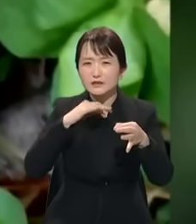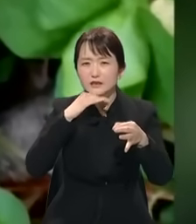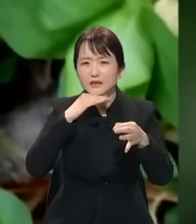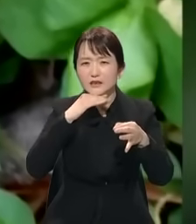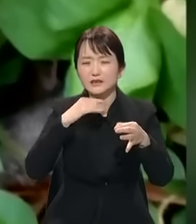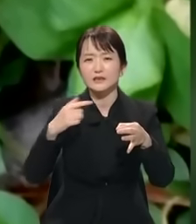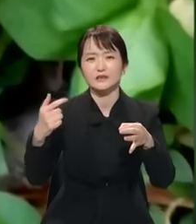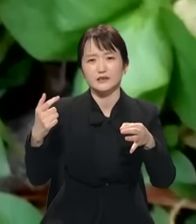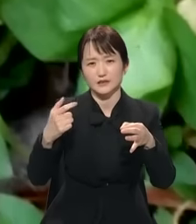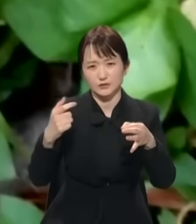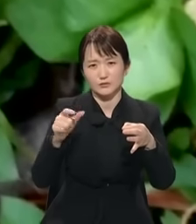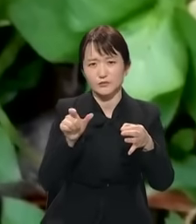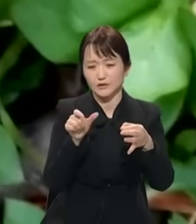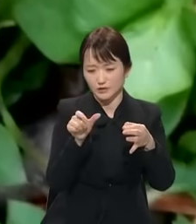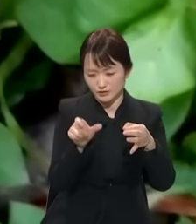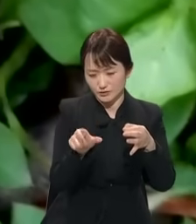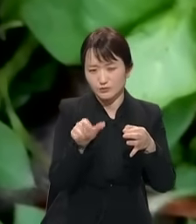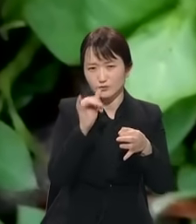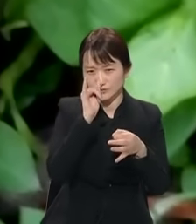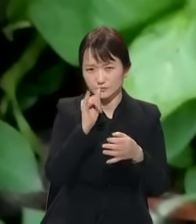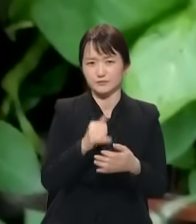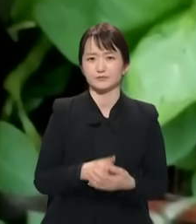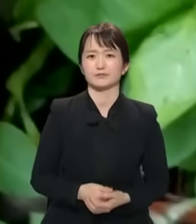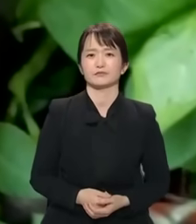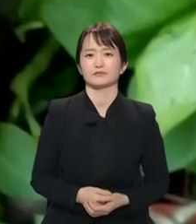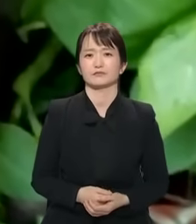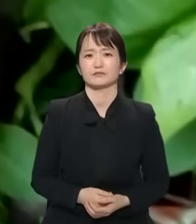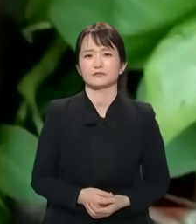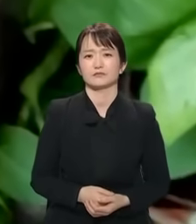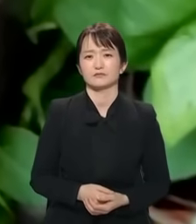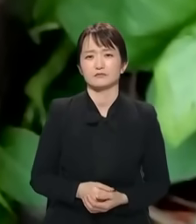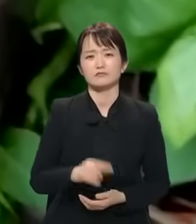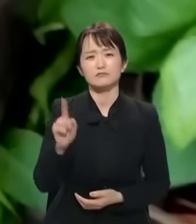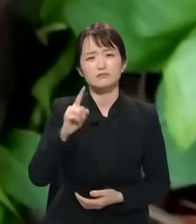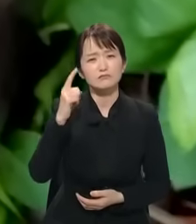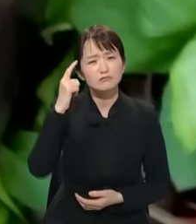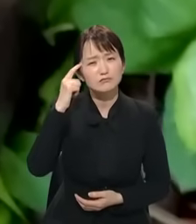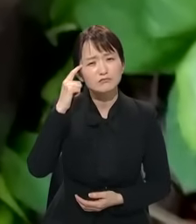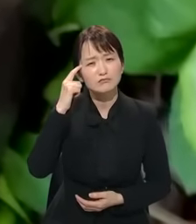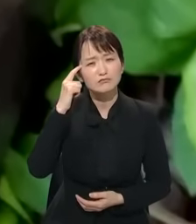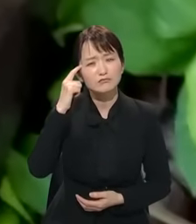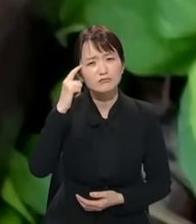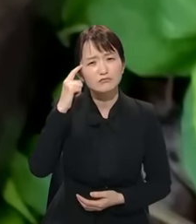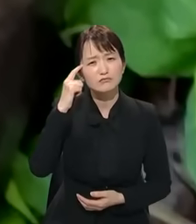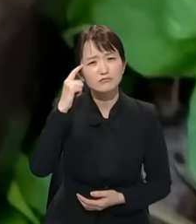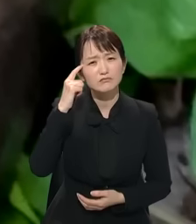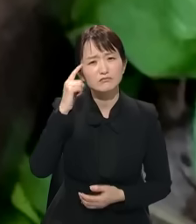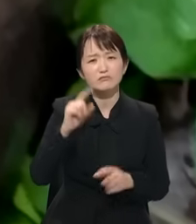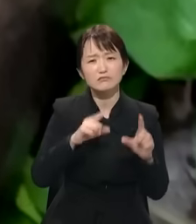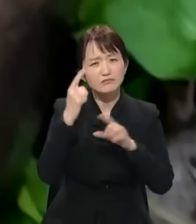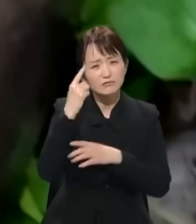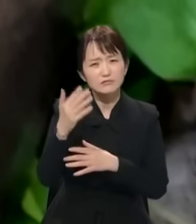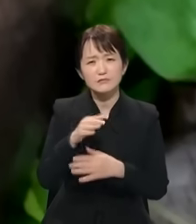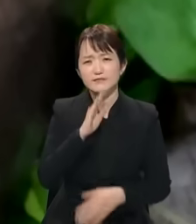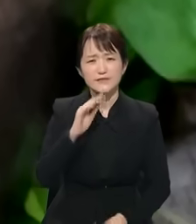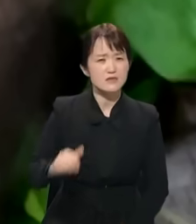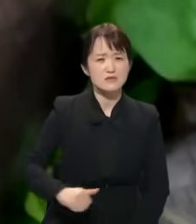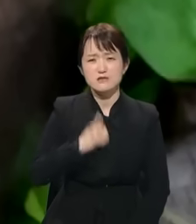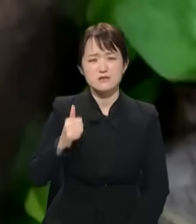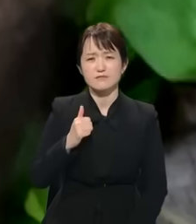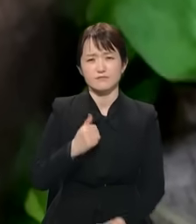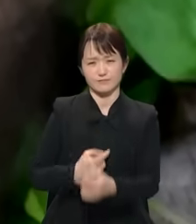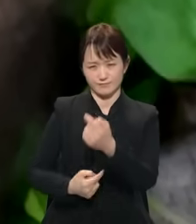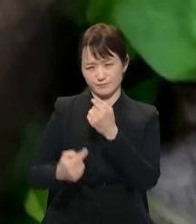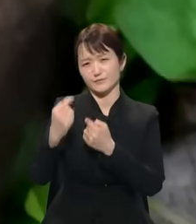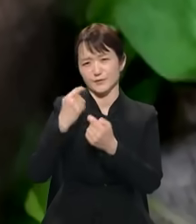남성 이름이 적힌 스티커가 저렇게 버젓이 붙어 있더라는 겁니다. 도대체 무슨 생각으로 사는 걸까요? 정말 화가 나서